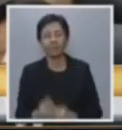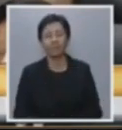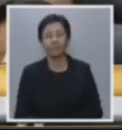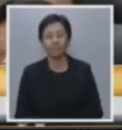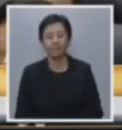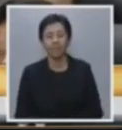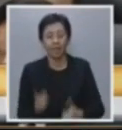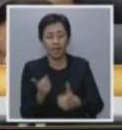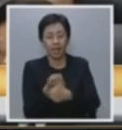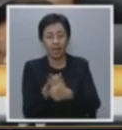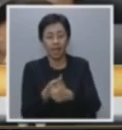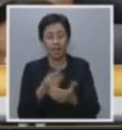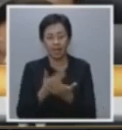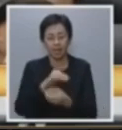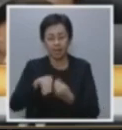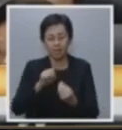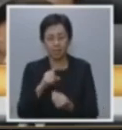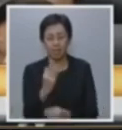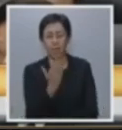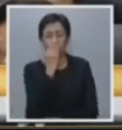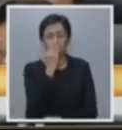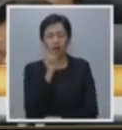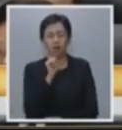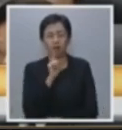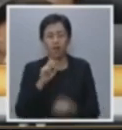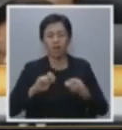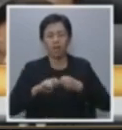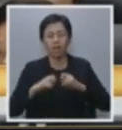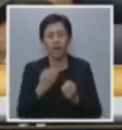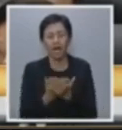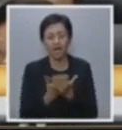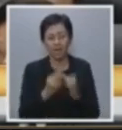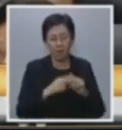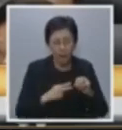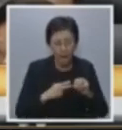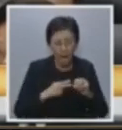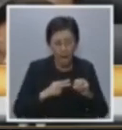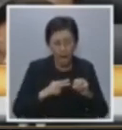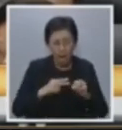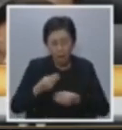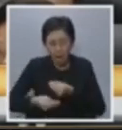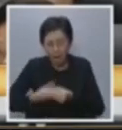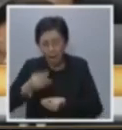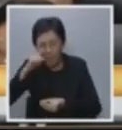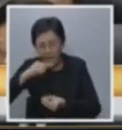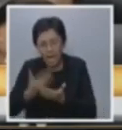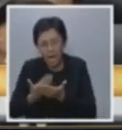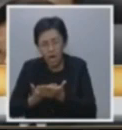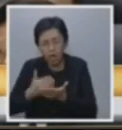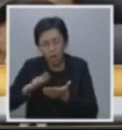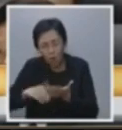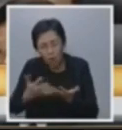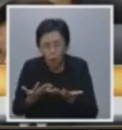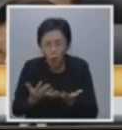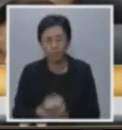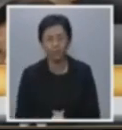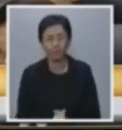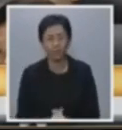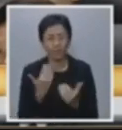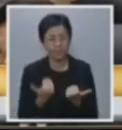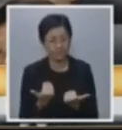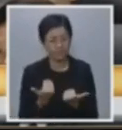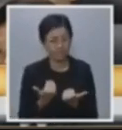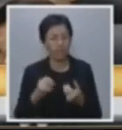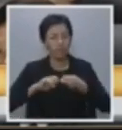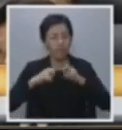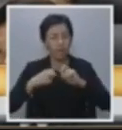ครับเศรษฐกิจเฉพาะหน้าสำคัญที่สุดก็คือปัญหาเงินบาทที่แข็งค่าขึ้นปัญหาเงินบาทก็สะท้อนถึงปัญหาโครงสร้างในหลายๆเรื่